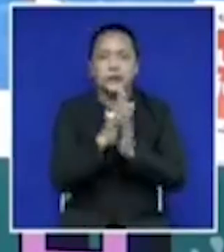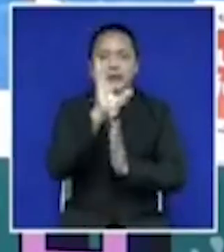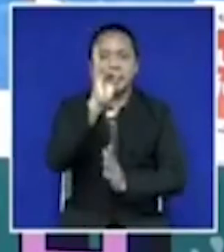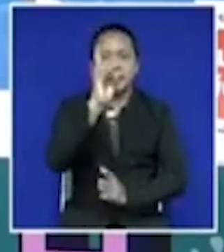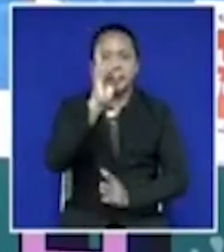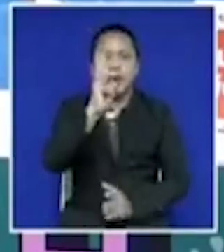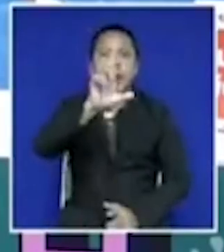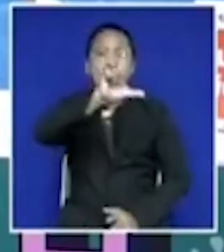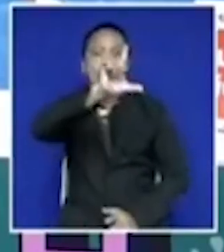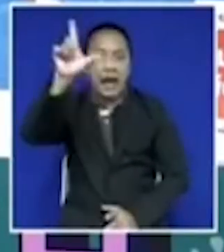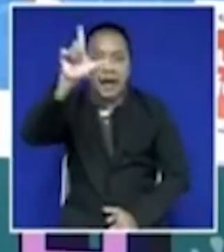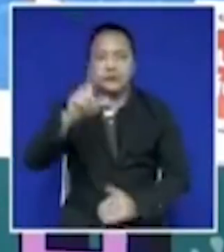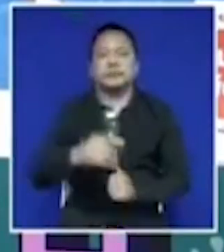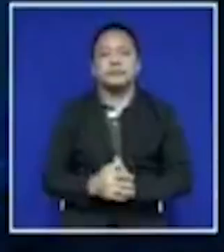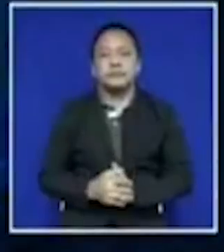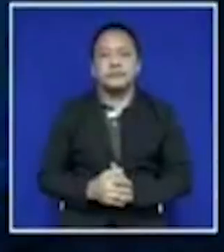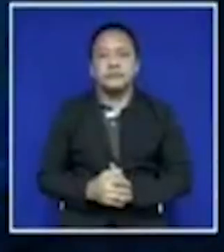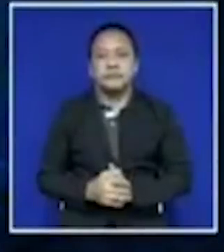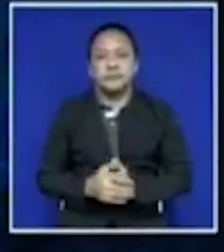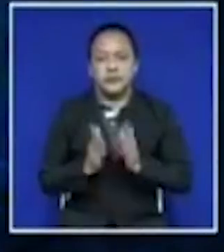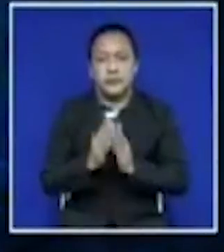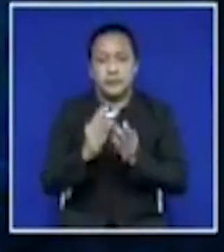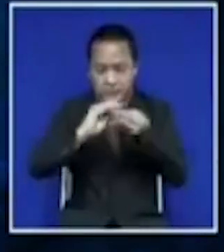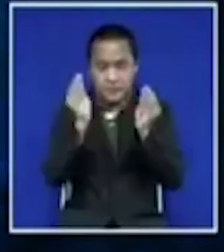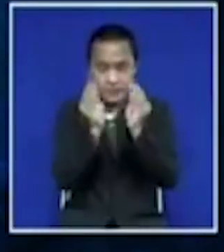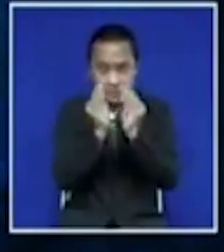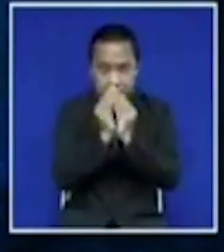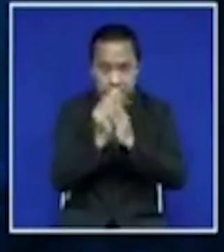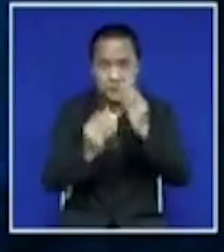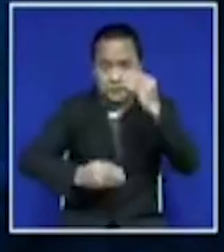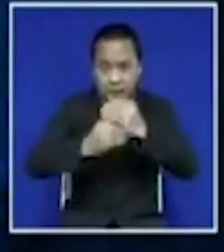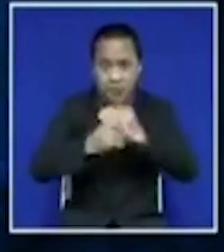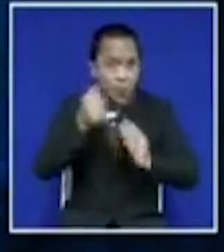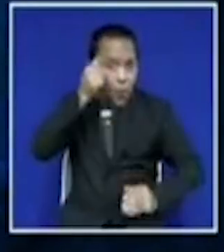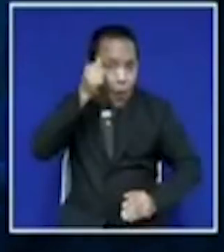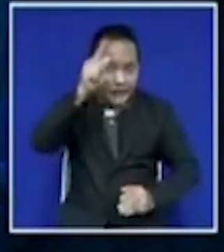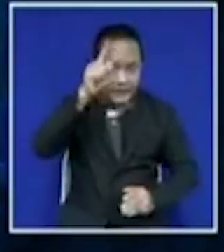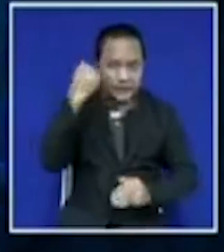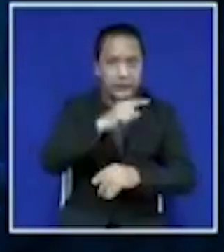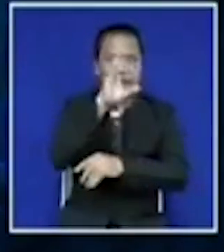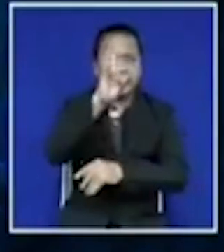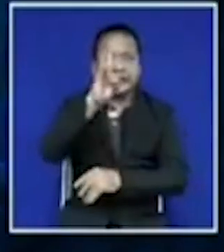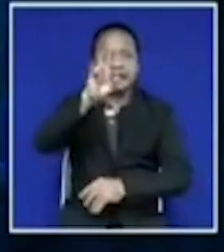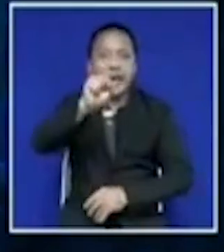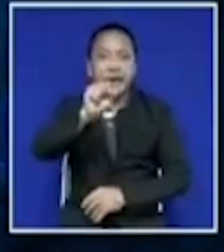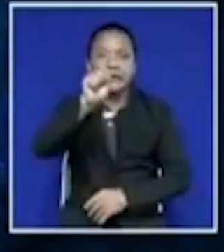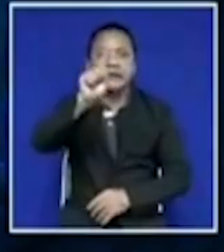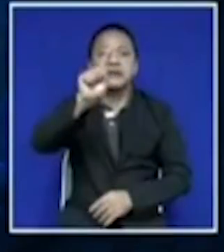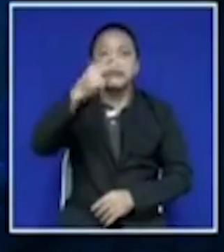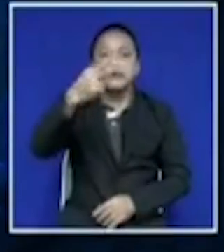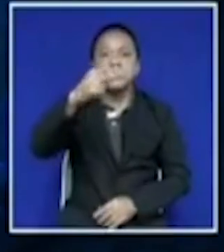านคนแตะวันแรกของ76ล้านตัวเลขที่เพิ่มขึ้นวันเดียวพรวดไปที่